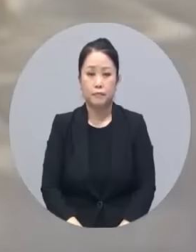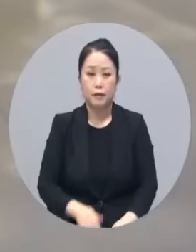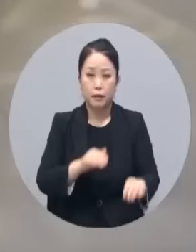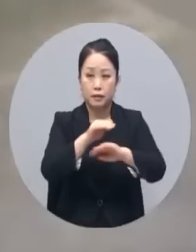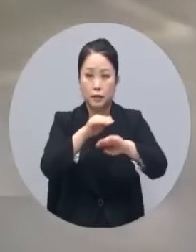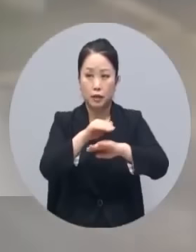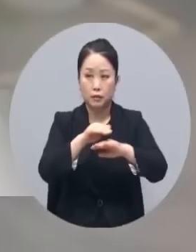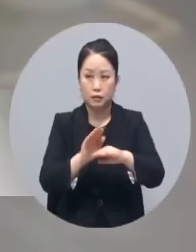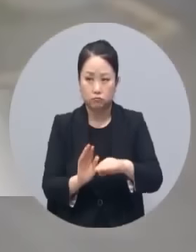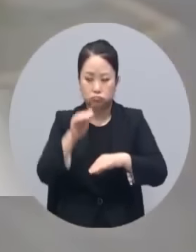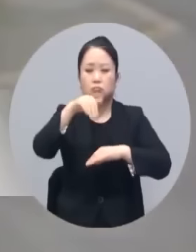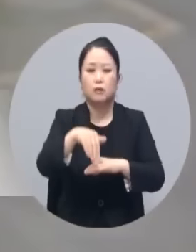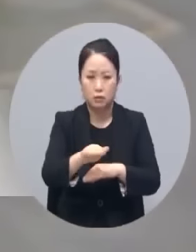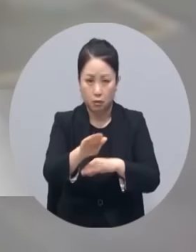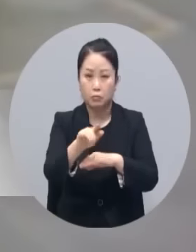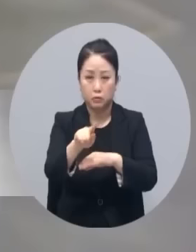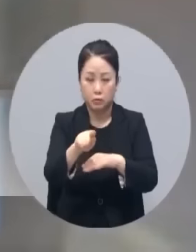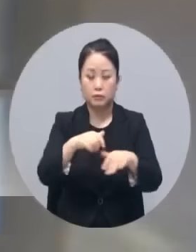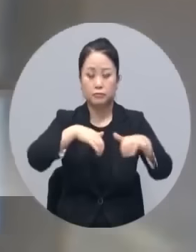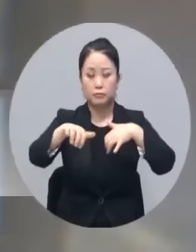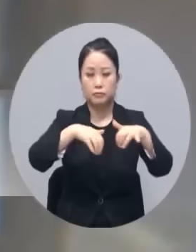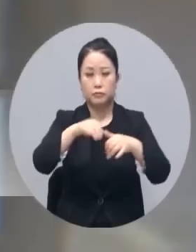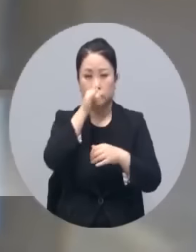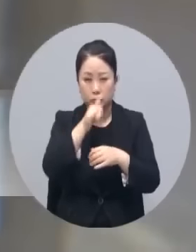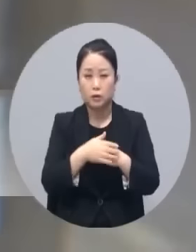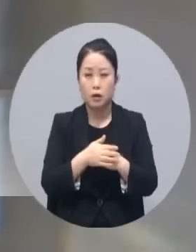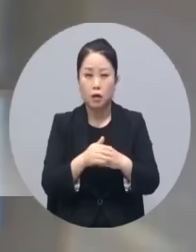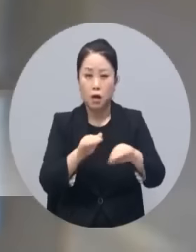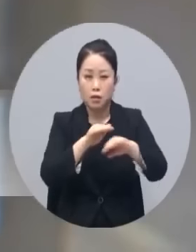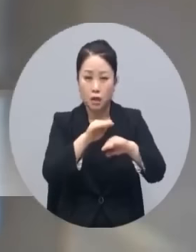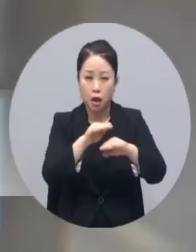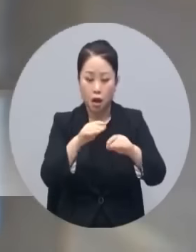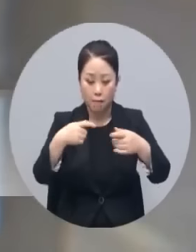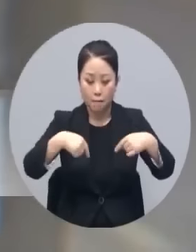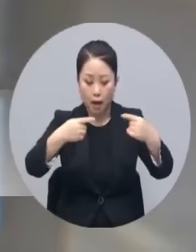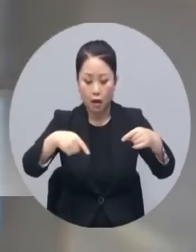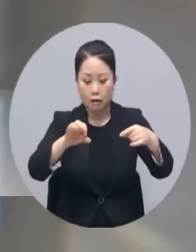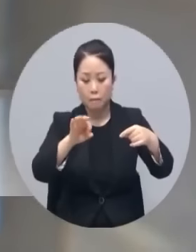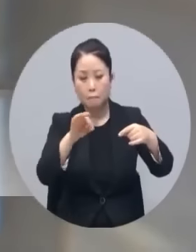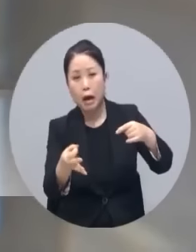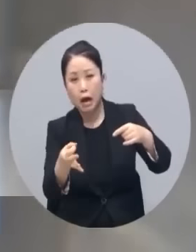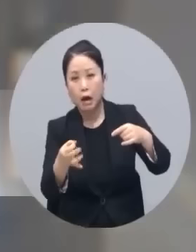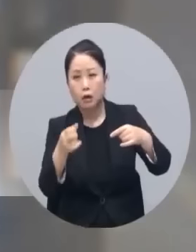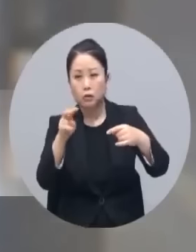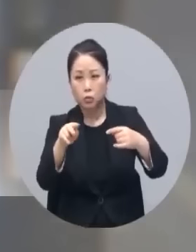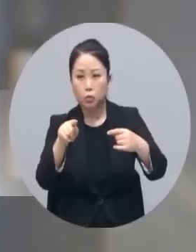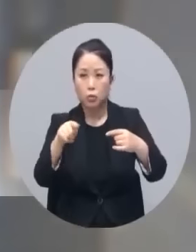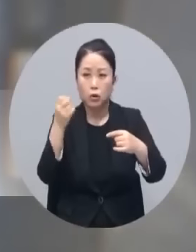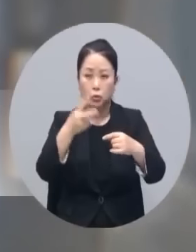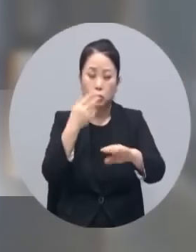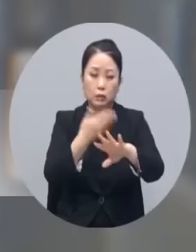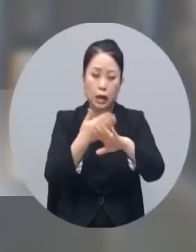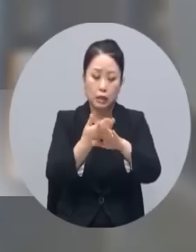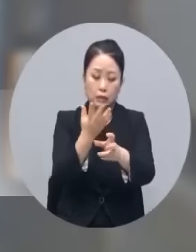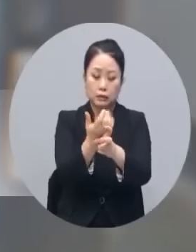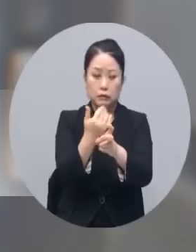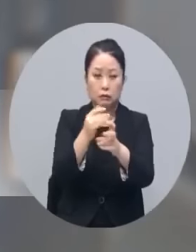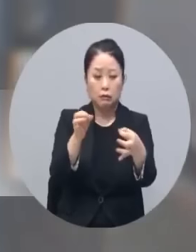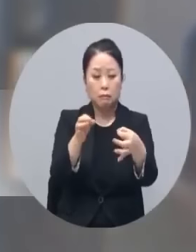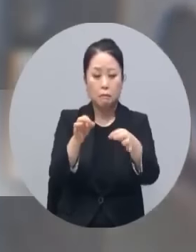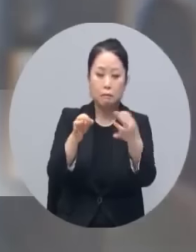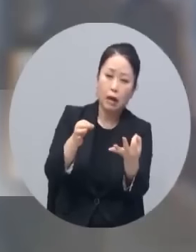차량들이 덜컹거리며 도로를 지나갑니다 차량 바퀴가 빠지더니 맞은편에서 우하 또 다른 트럭 바퀴도